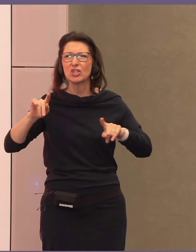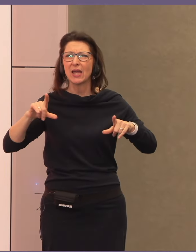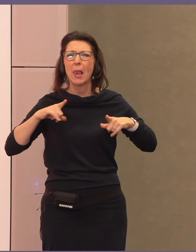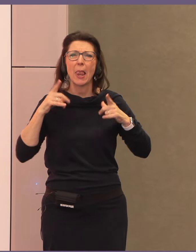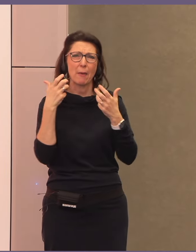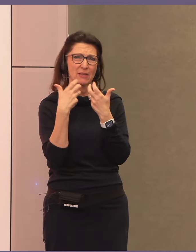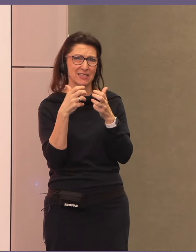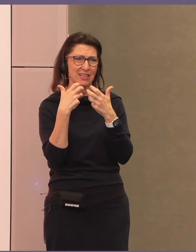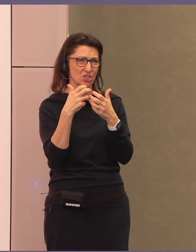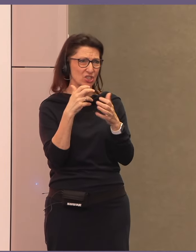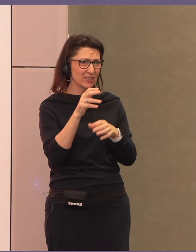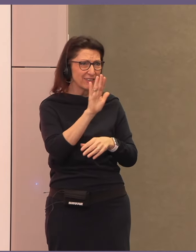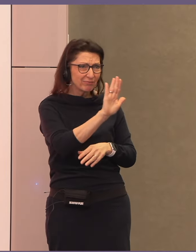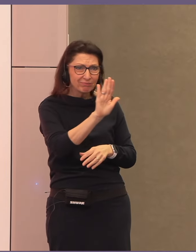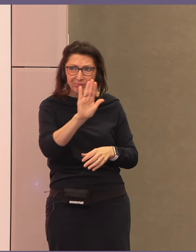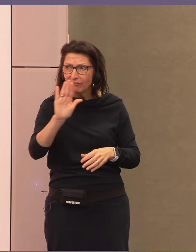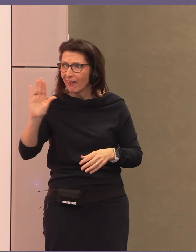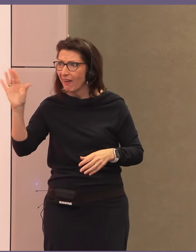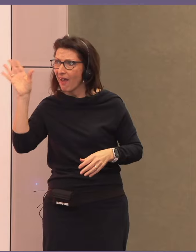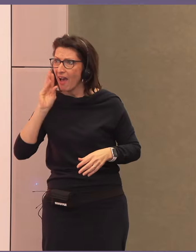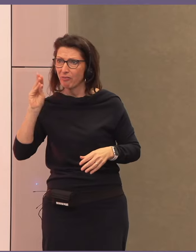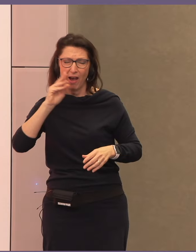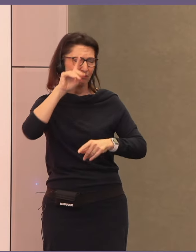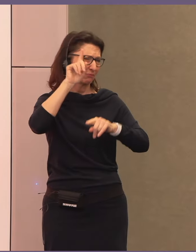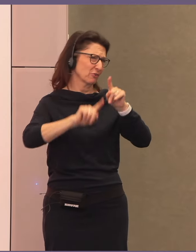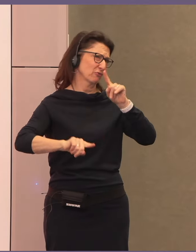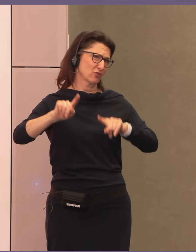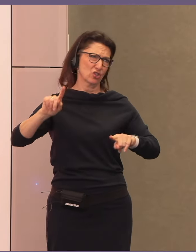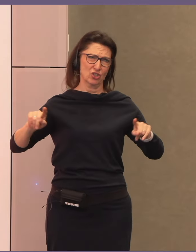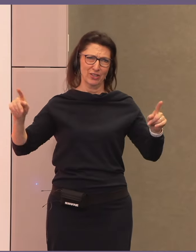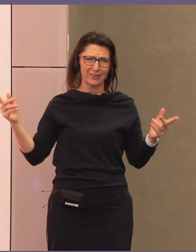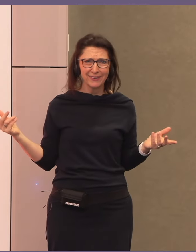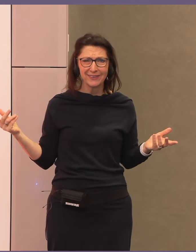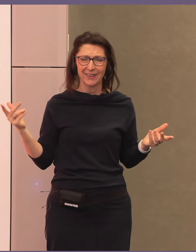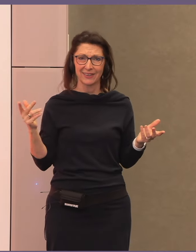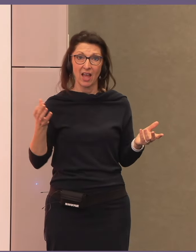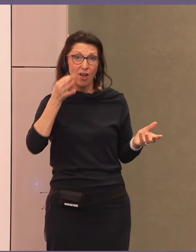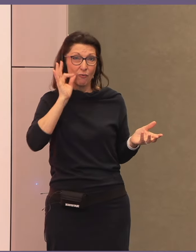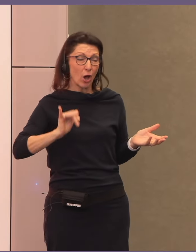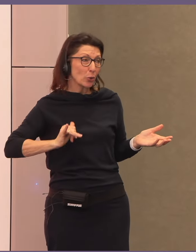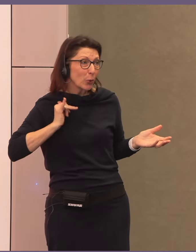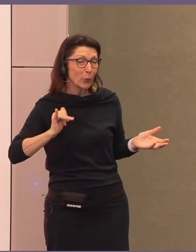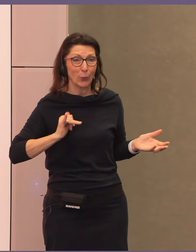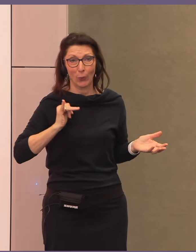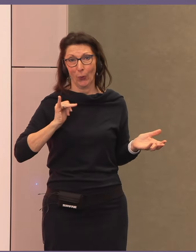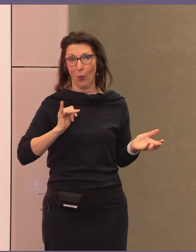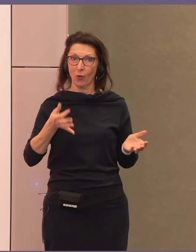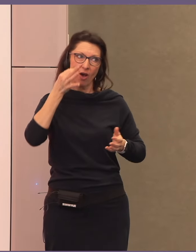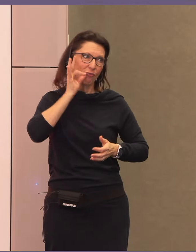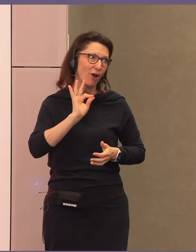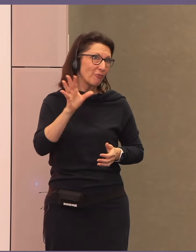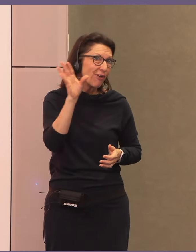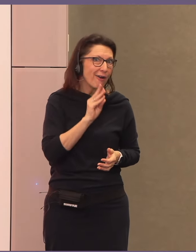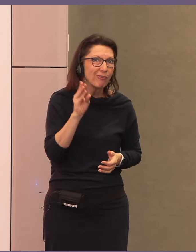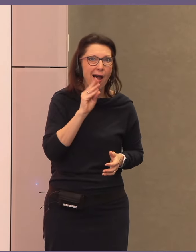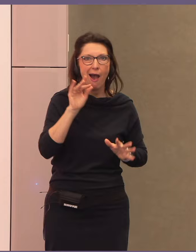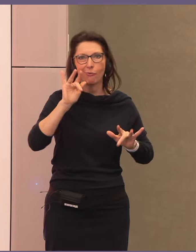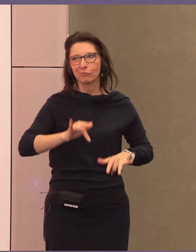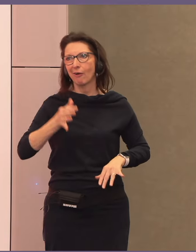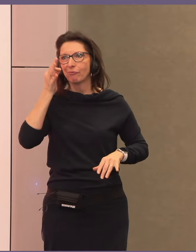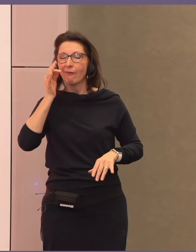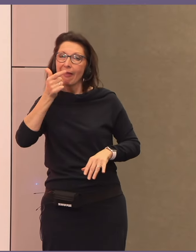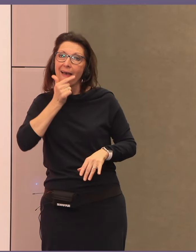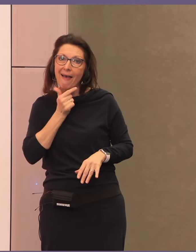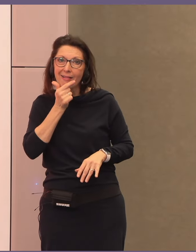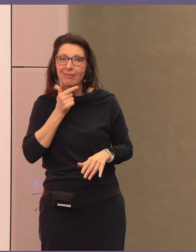Lebenserfahrungen, die uns als Frauenbewegung reich machen. Es sind die jungen Frauen, es sind die mit Erfahrung, die ein bisschen älteren